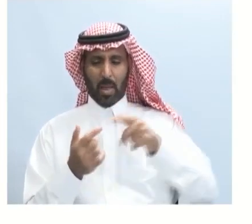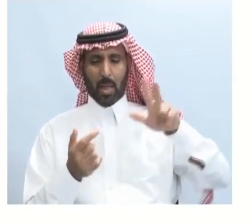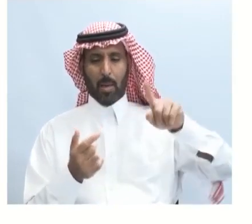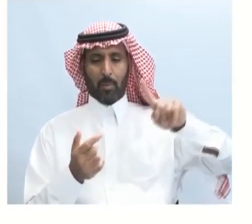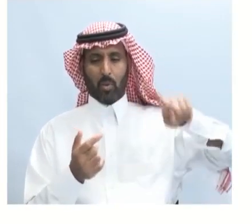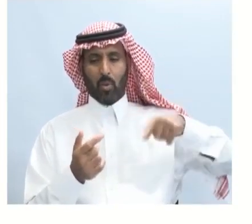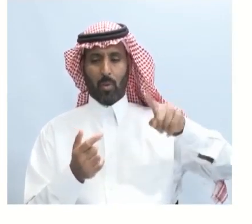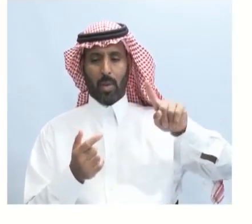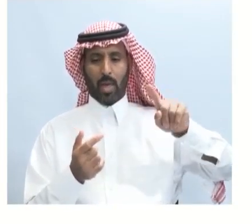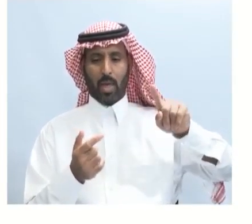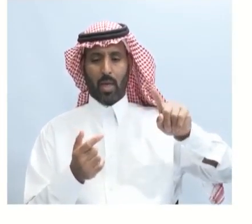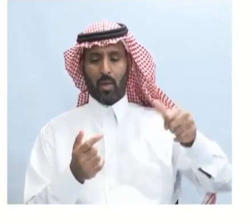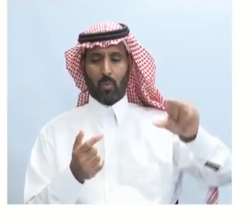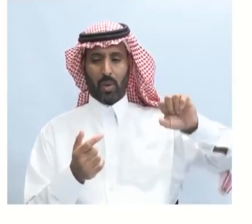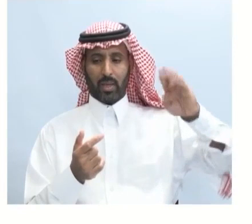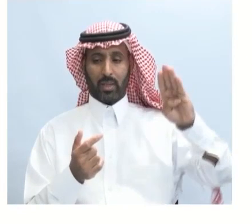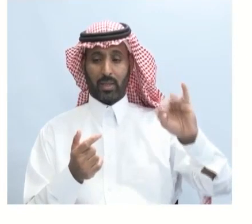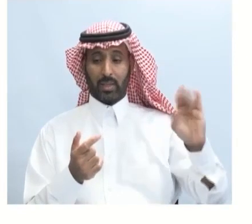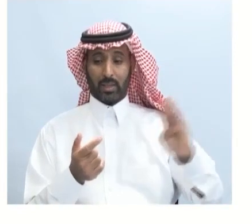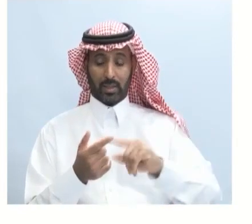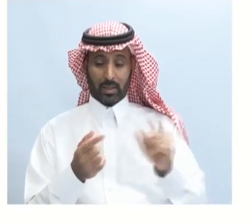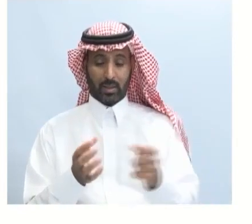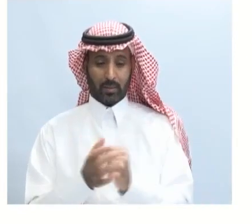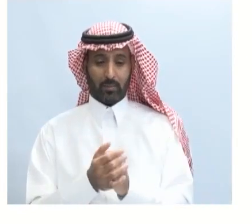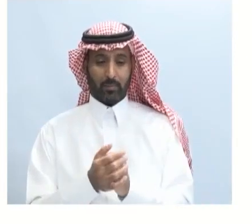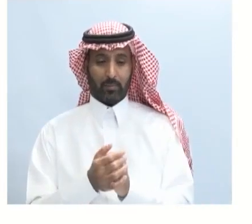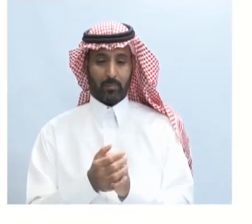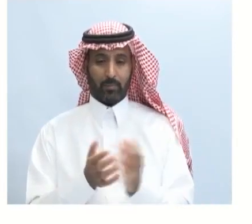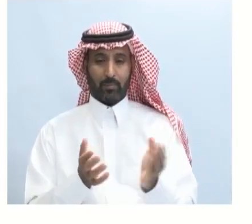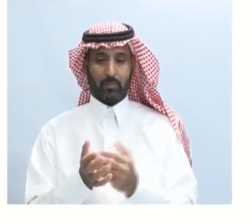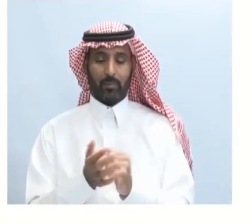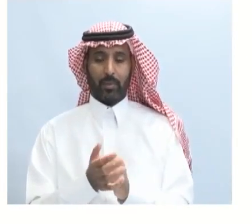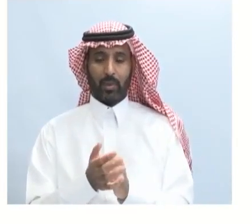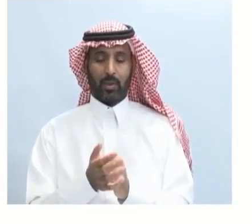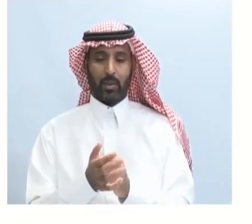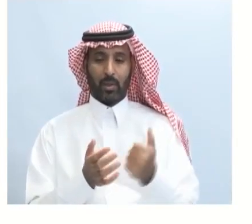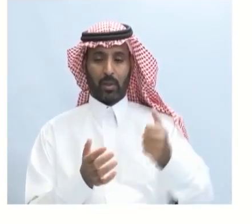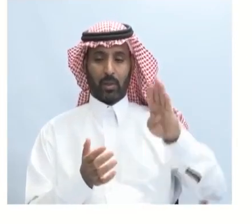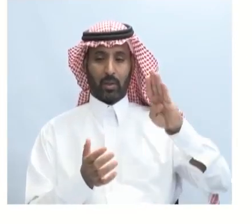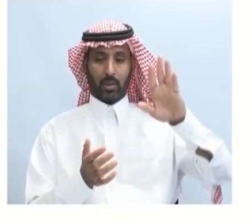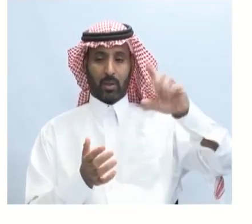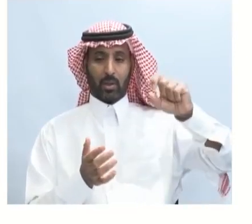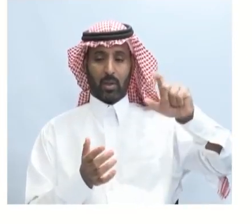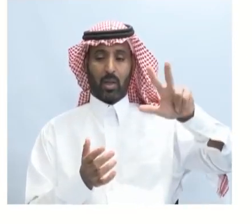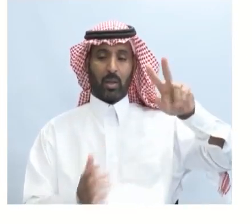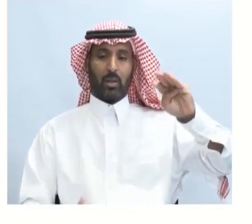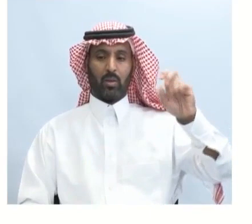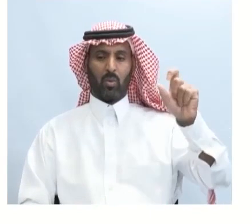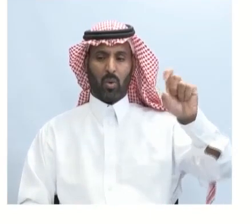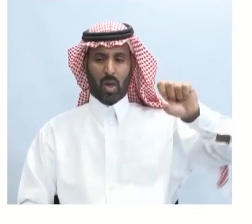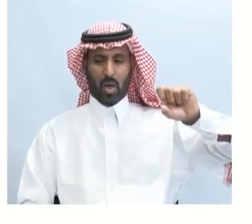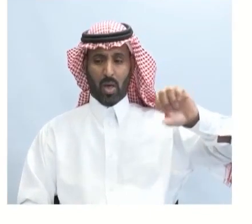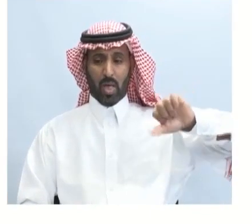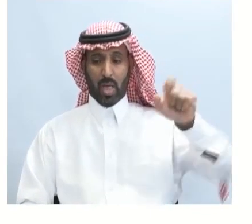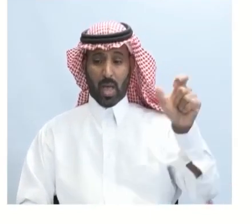بروبانال وعملت عمليه اكسده له بعد ذلك انتج لحمض البروبانويك بالنسبه لاكسده الكيتونات حتى نتوسع